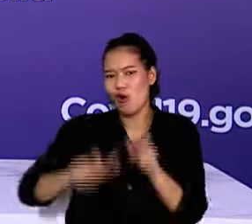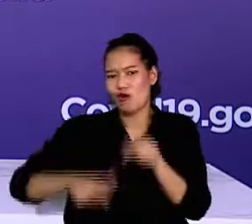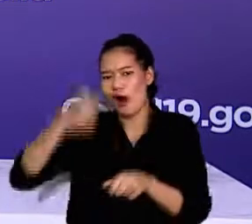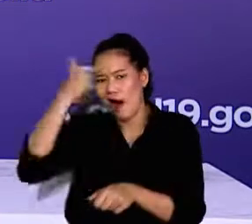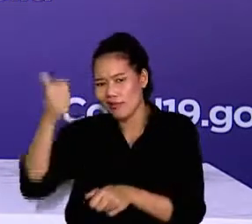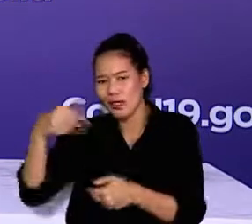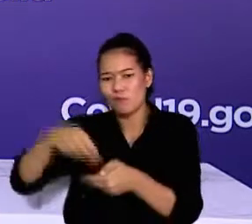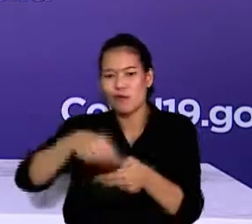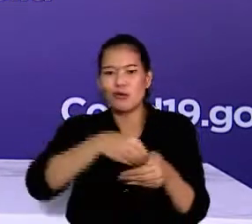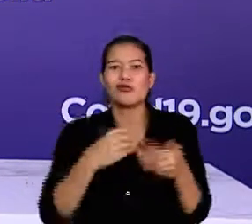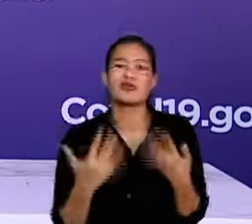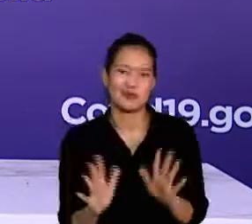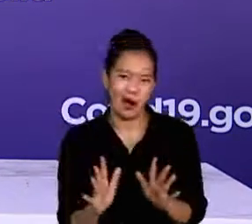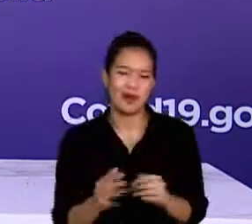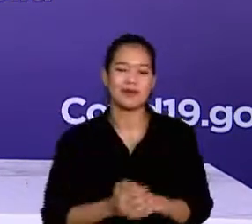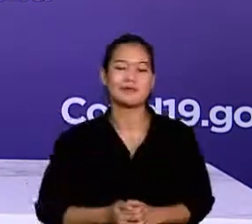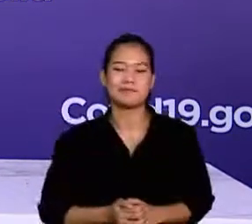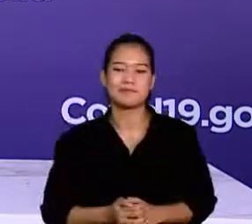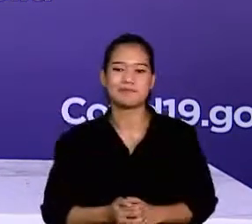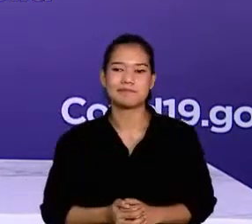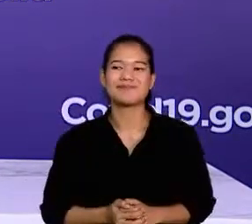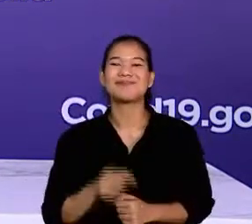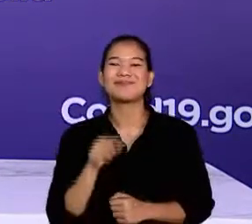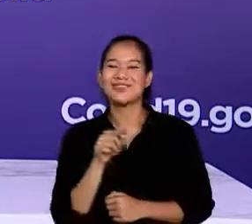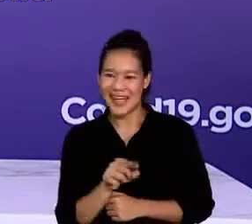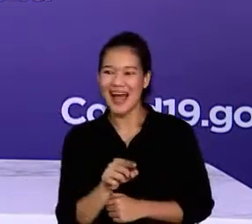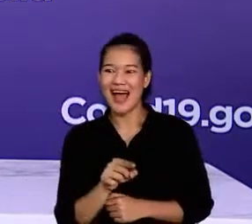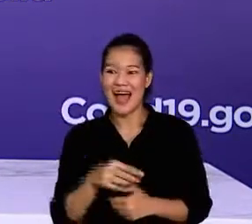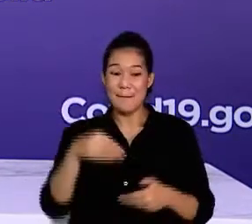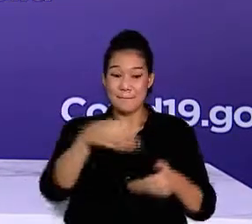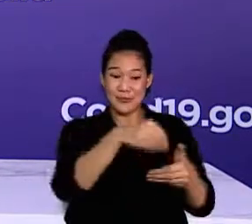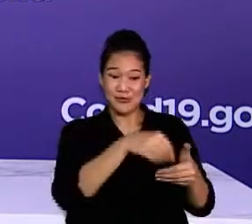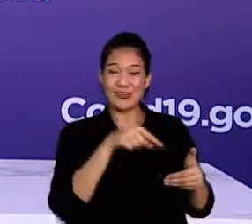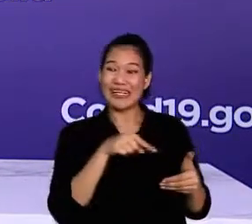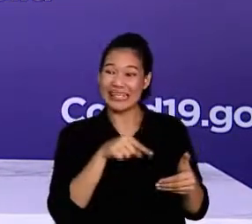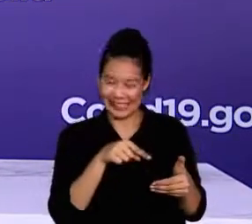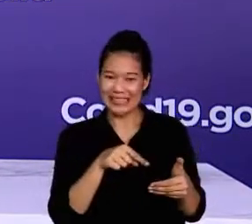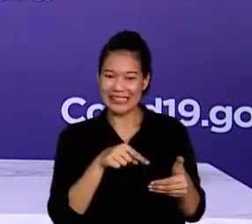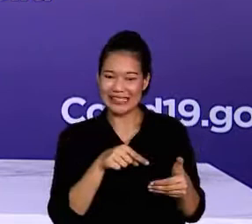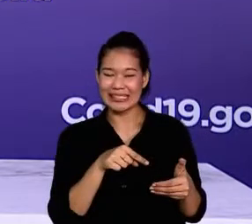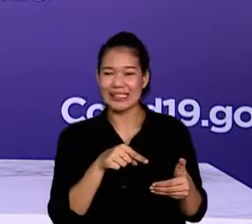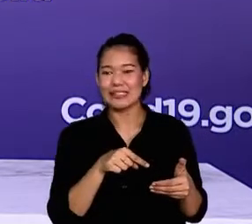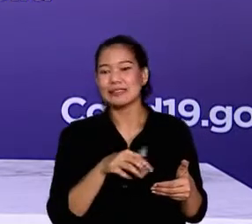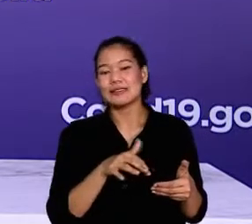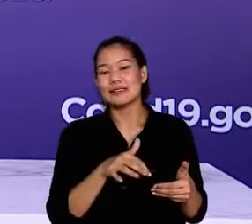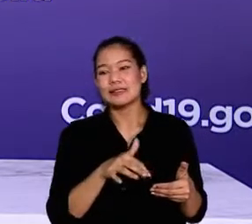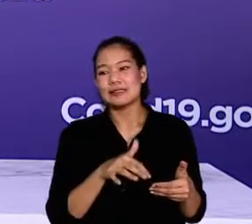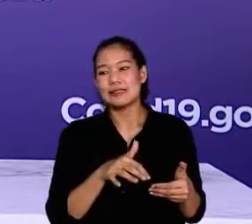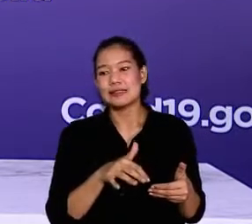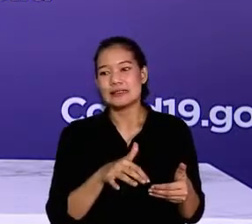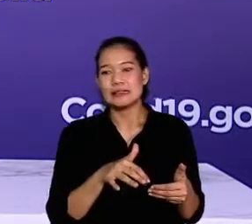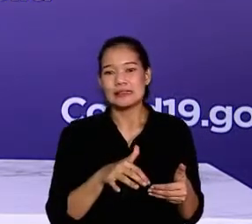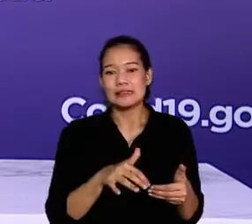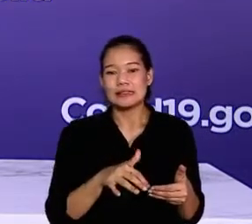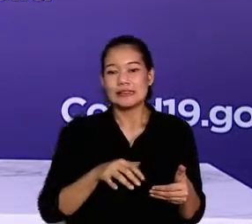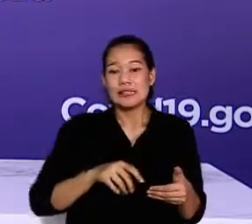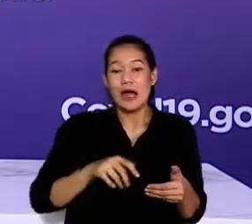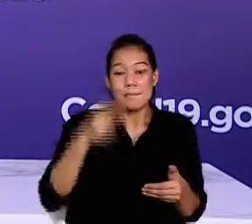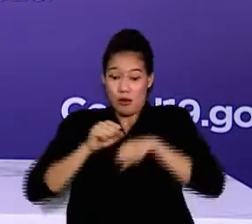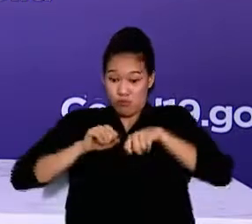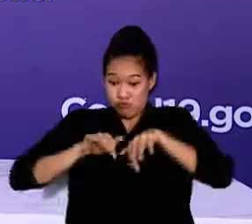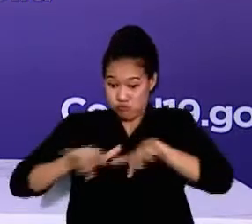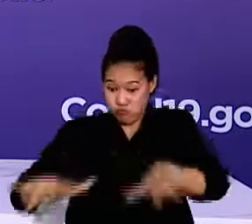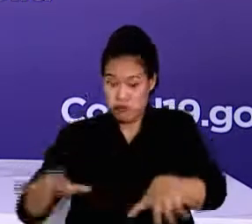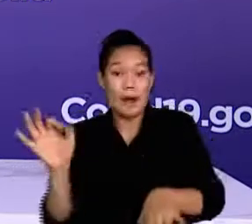dibidangnya dan hal ini juga menjadi masukkan tanpa menutup mata